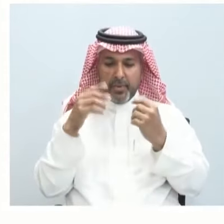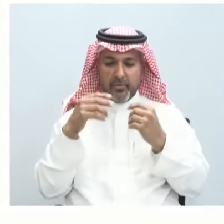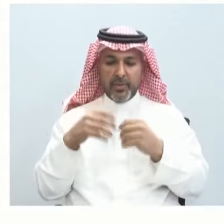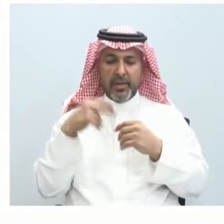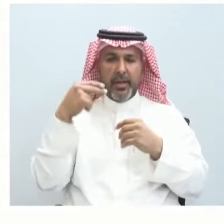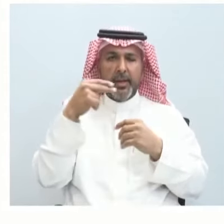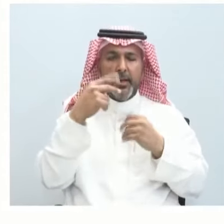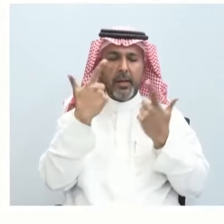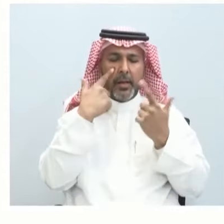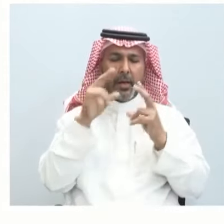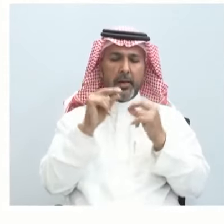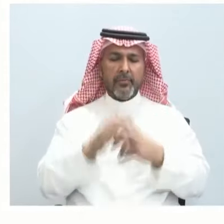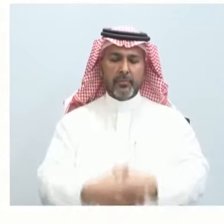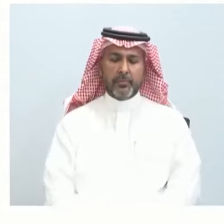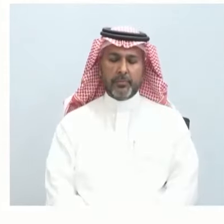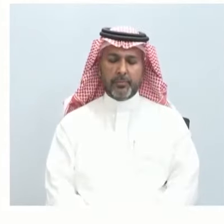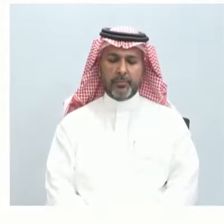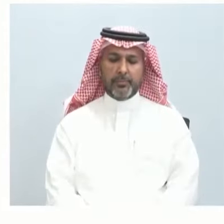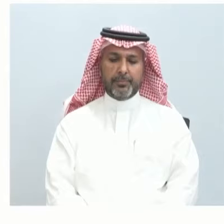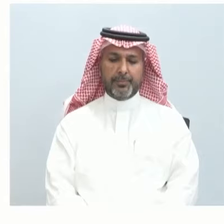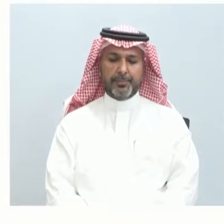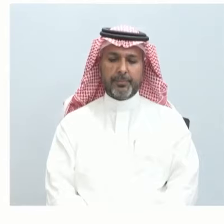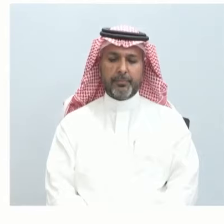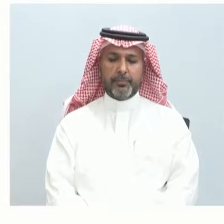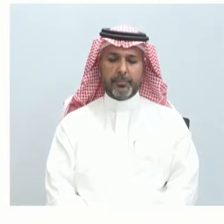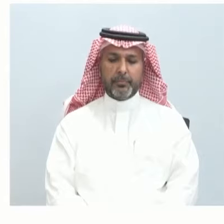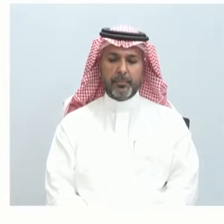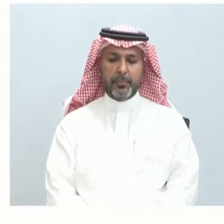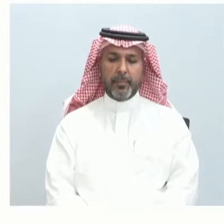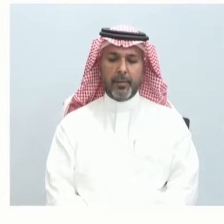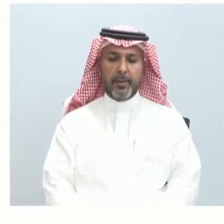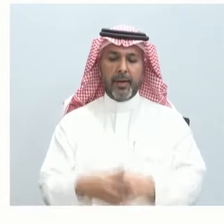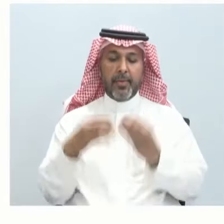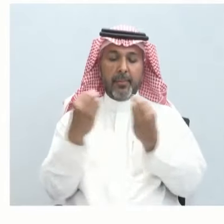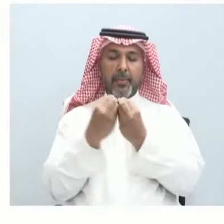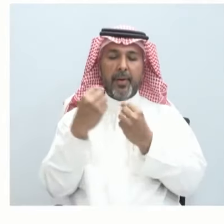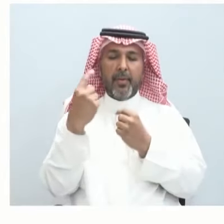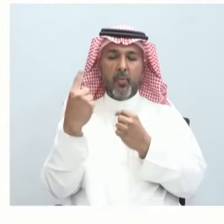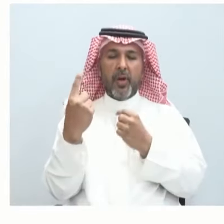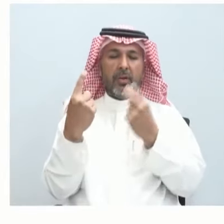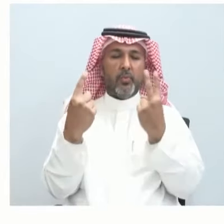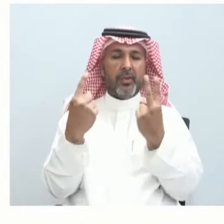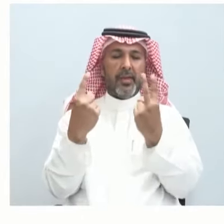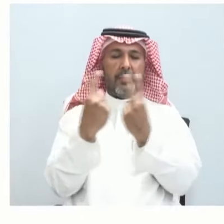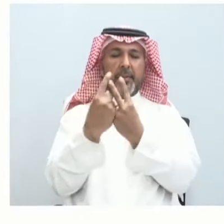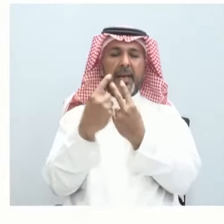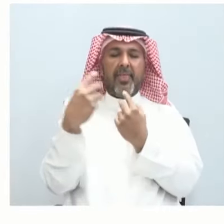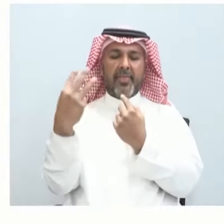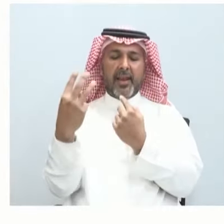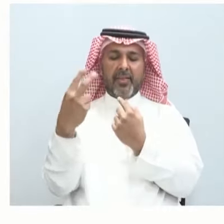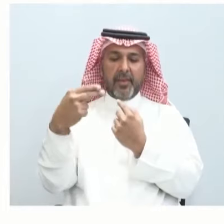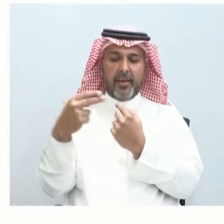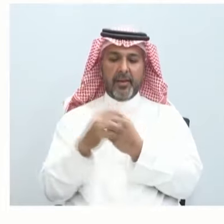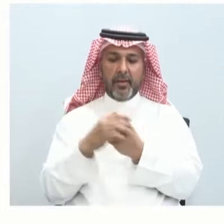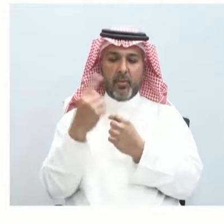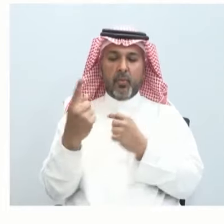يوجد لديه هنا حدود متشابهه سنقوم بجمع عين مع اثنين عين بثلاث عين وايضا سنقوم